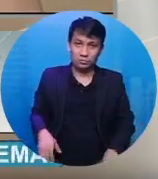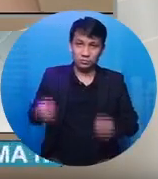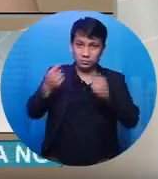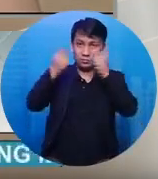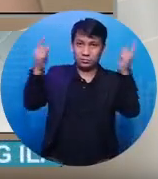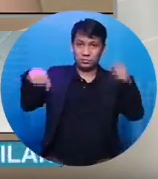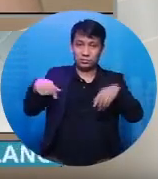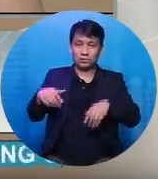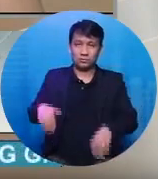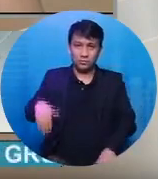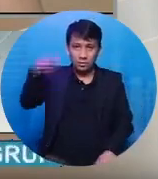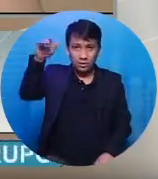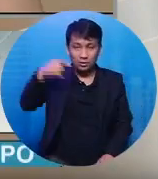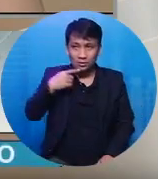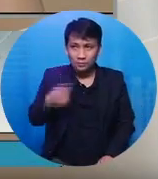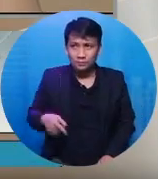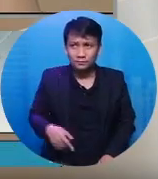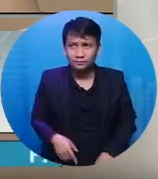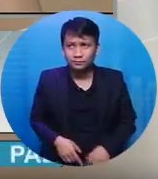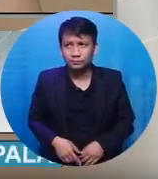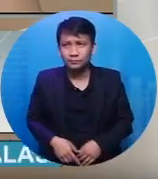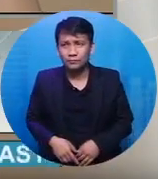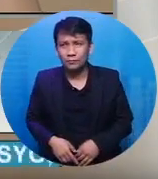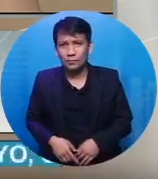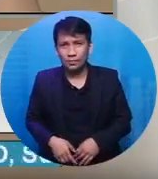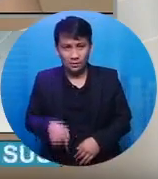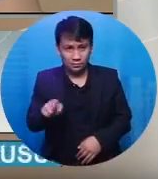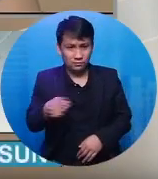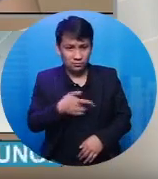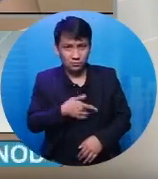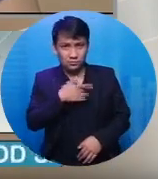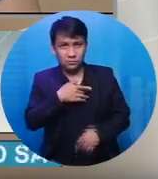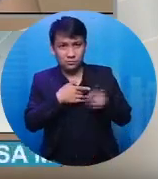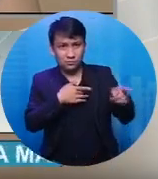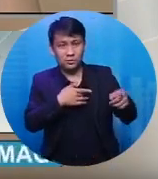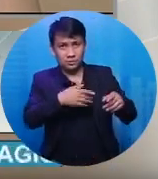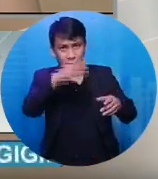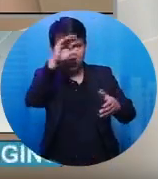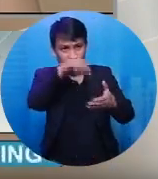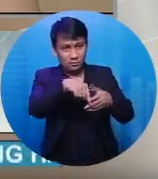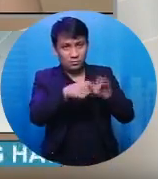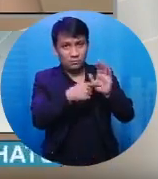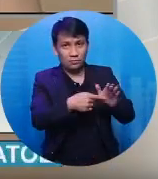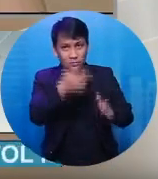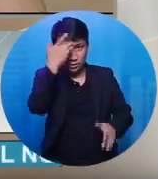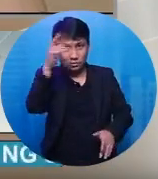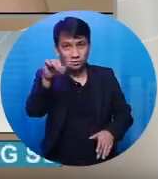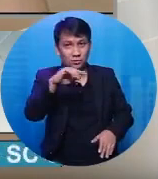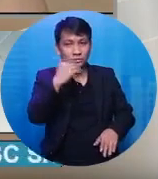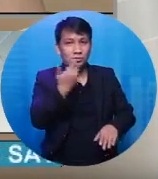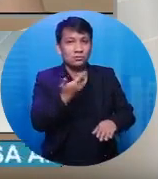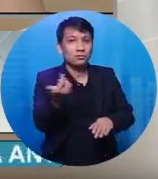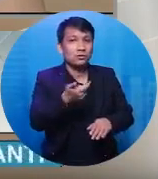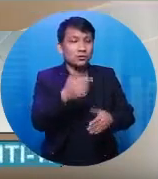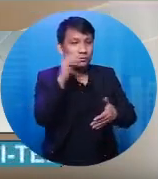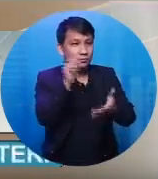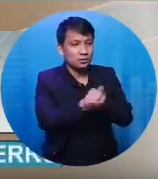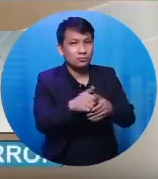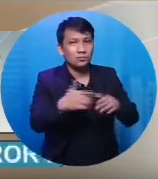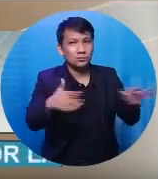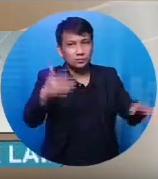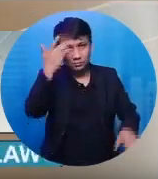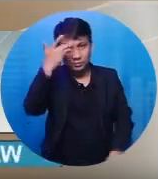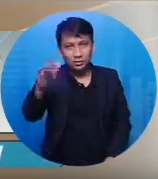Nakapulihiyo yung mga yan. Mas matalino pa yung kabit mo at yung ang anak mo dyan. Diyos ko, wala kong sinasabing